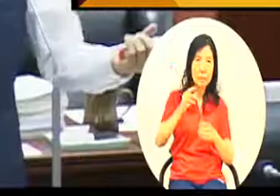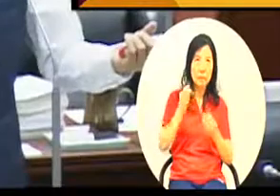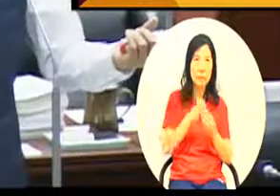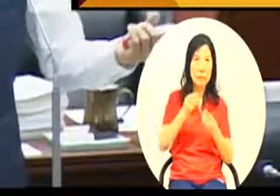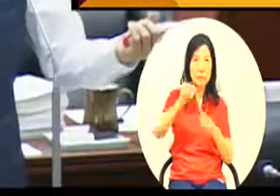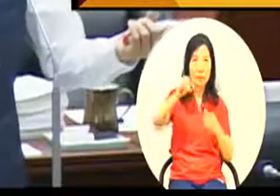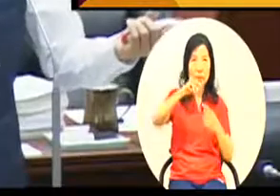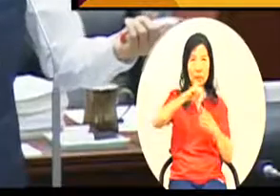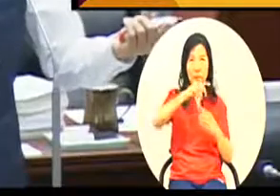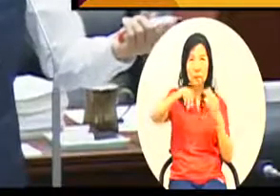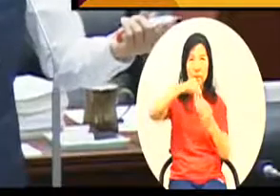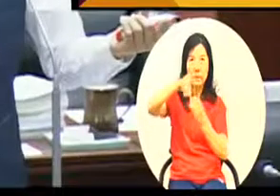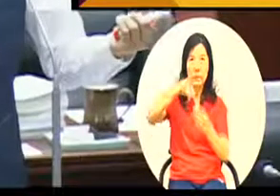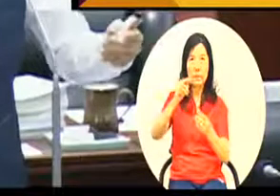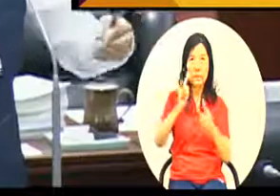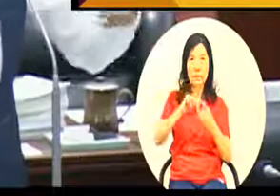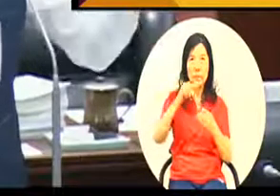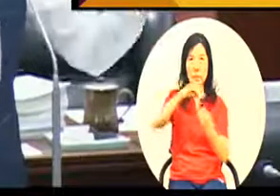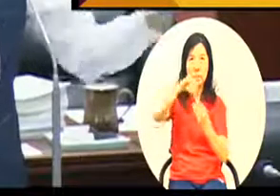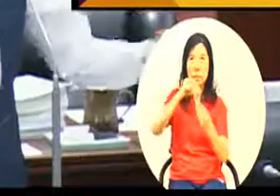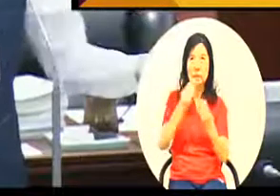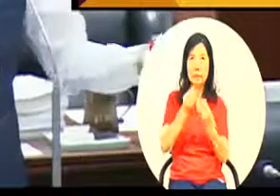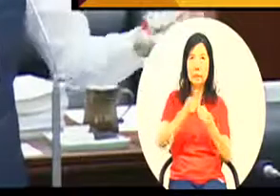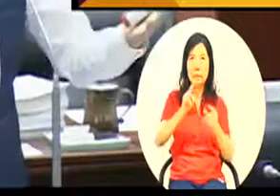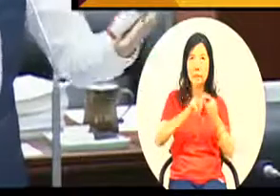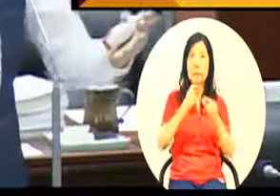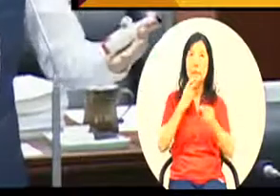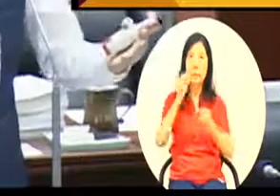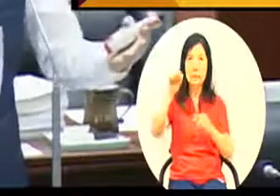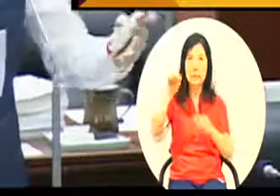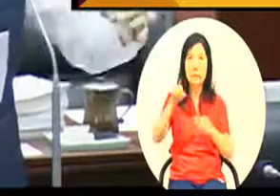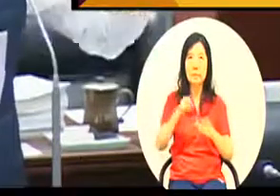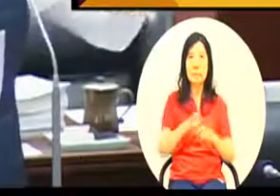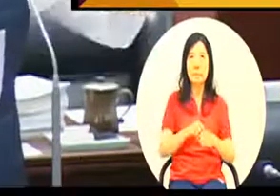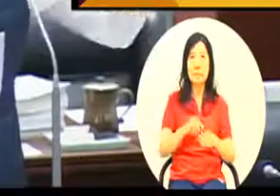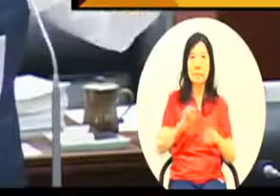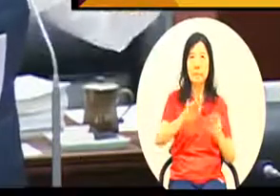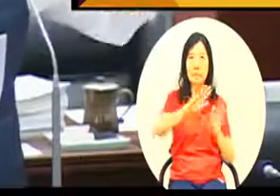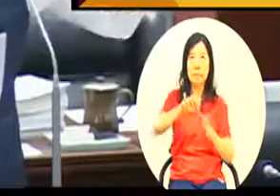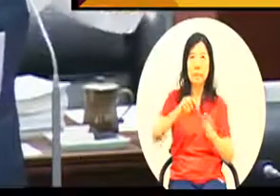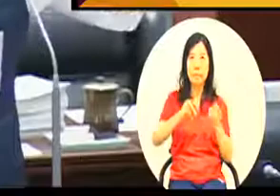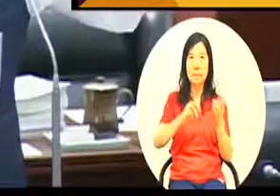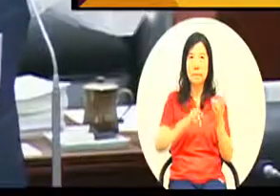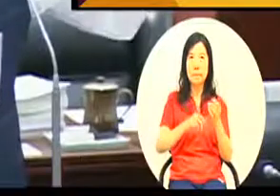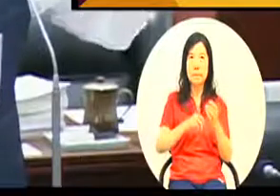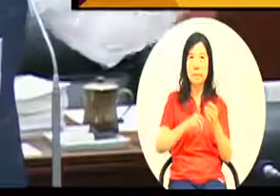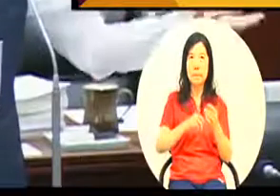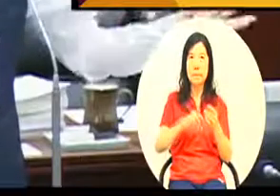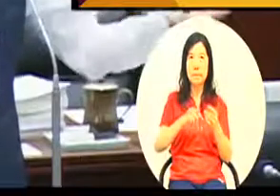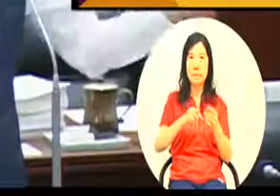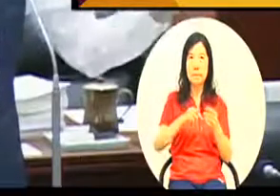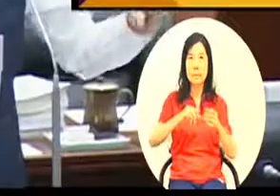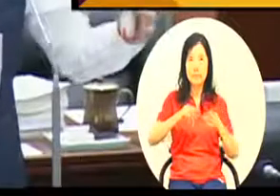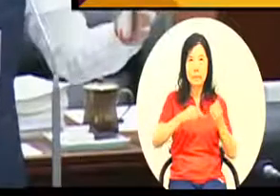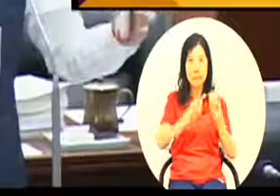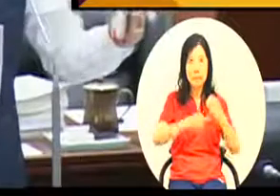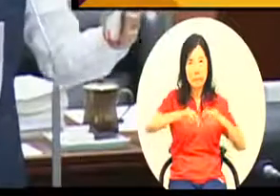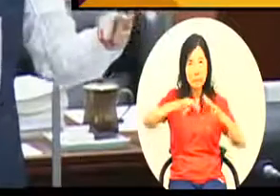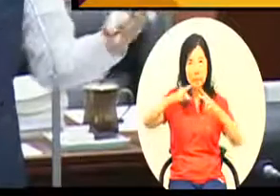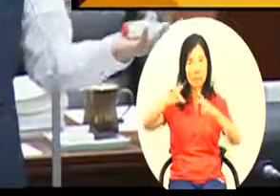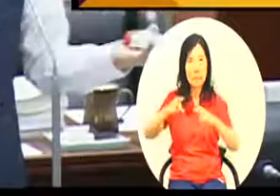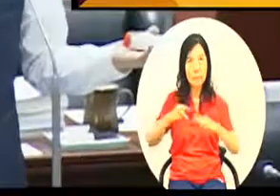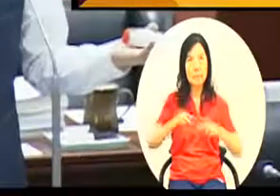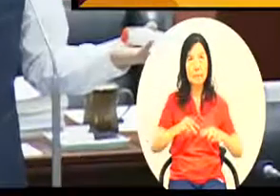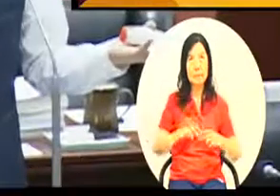派？那是要经过中央同意吗？还是另外立法那边中央要重新修法或怎么样？这